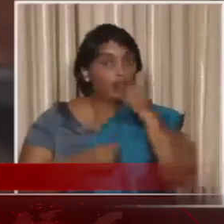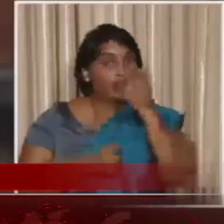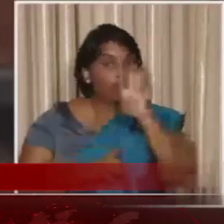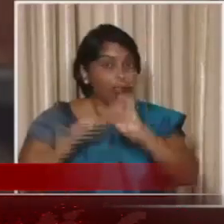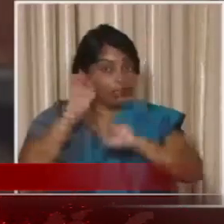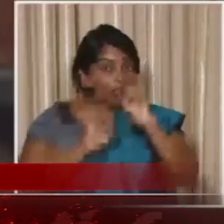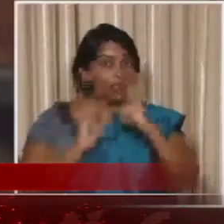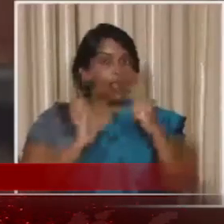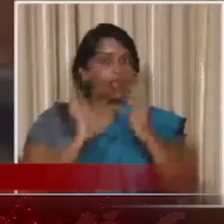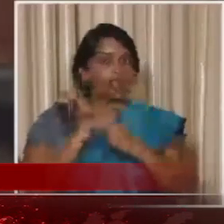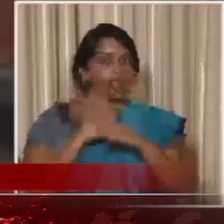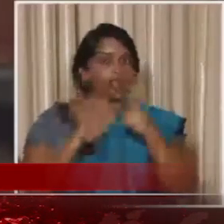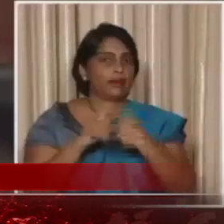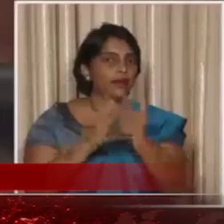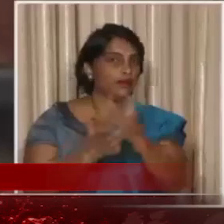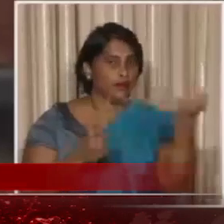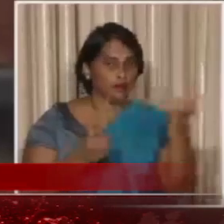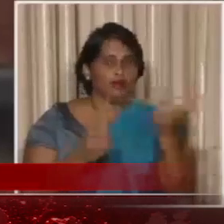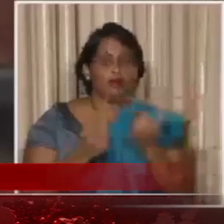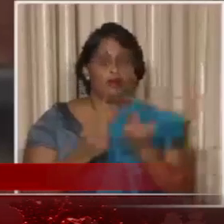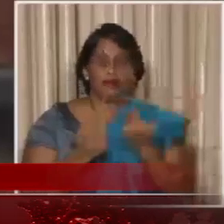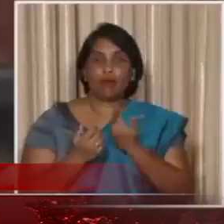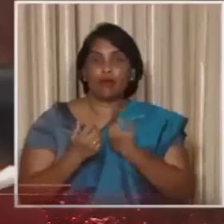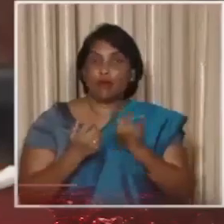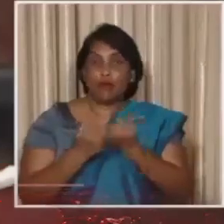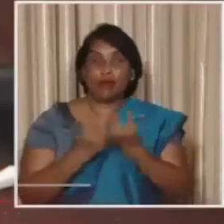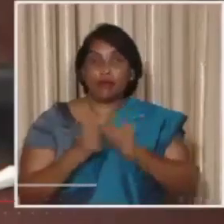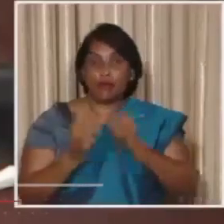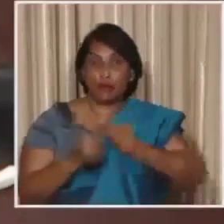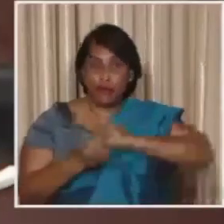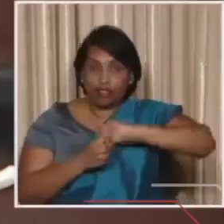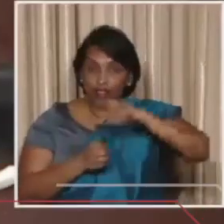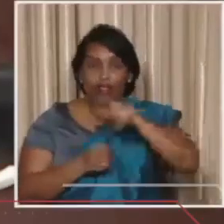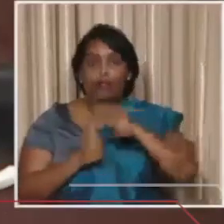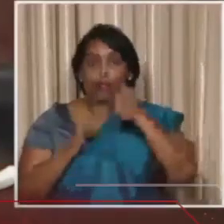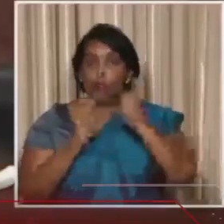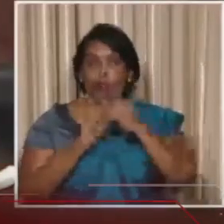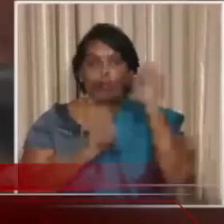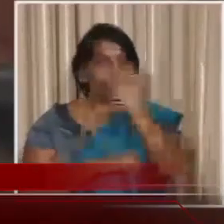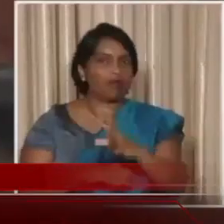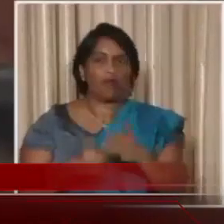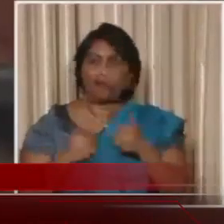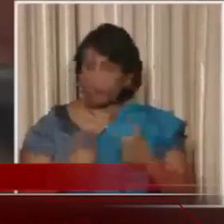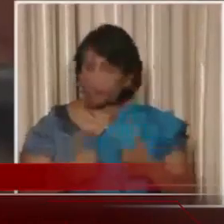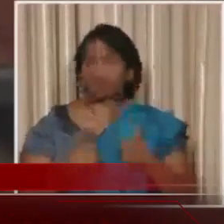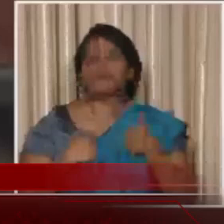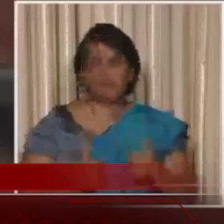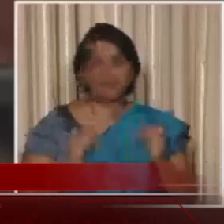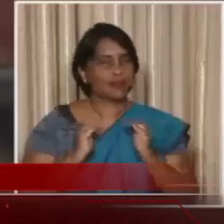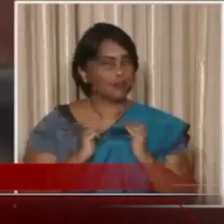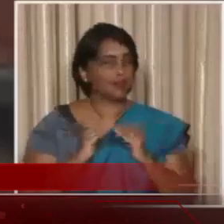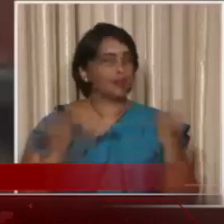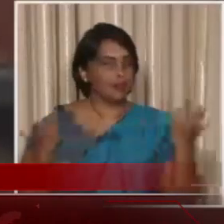වදිනවා. ඊට අමතරව තමන්ගේ ආයෝජන සාධාරණ මුදලක් ලැබෙන්නෙත් නේ. සාධාරණද මේක? මේක සාධාරණ නැහෙනි.